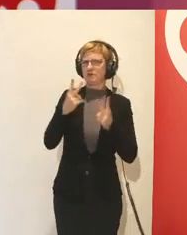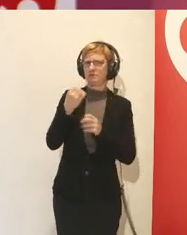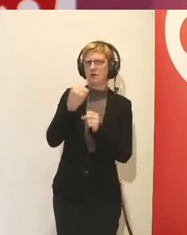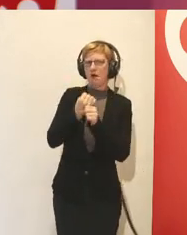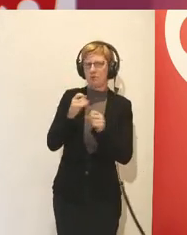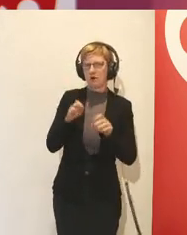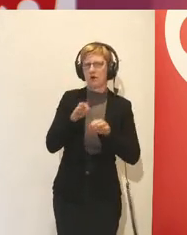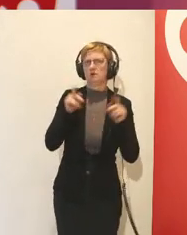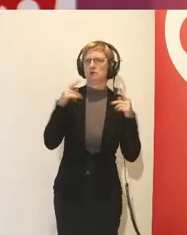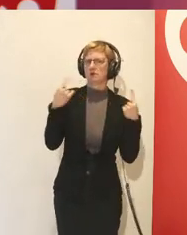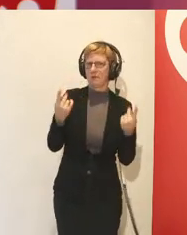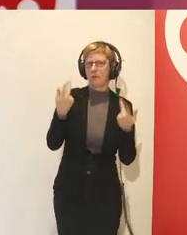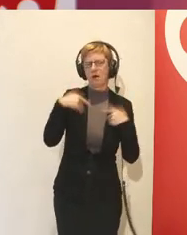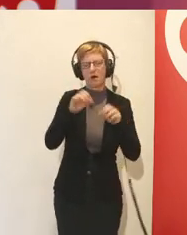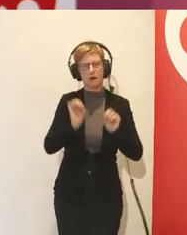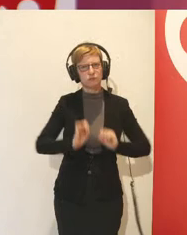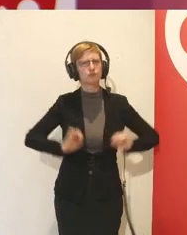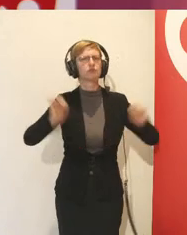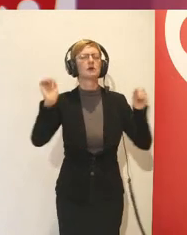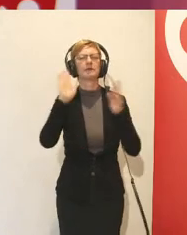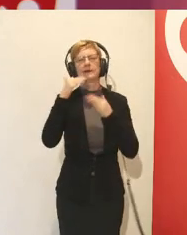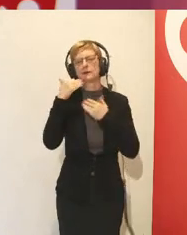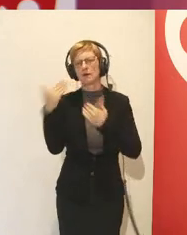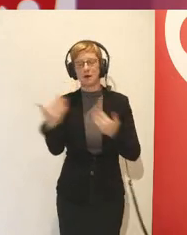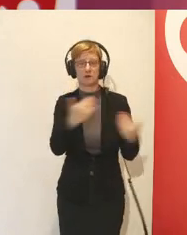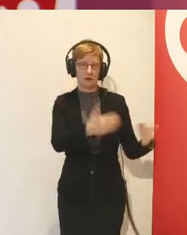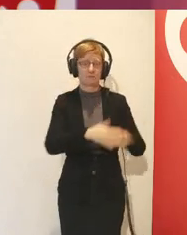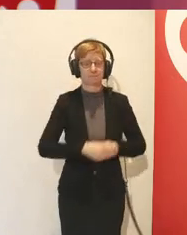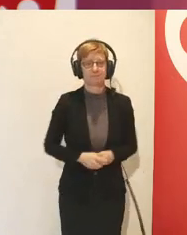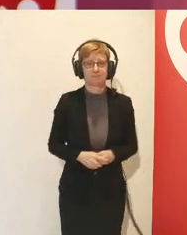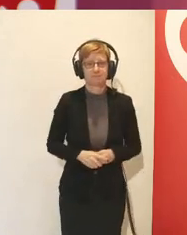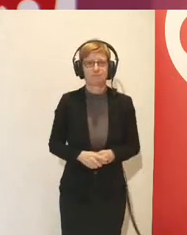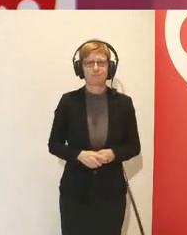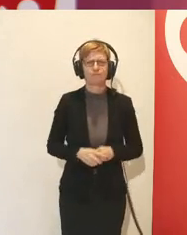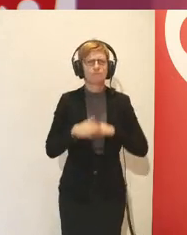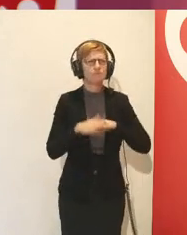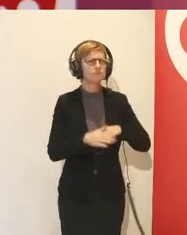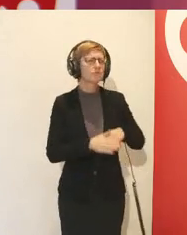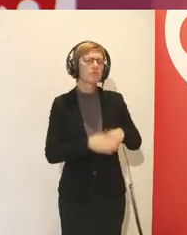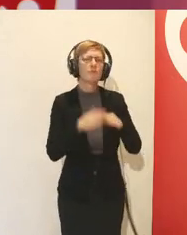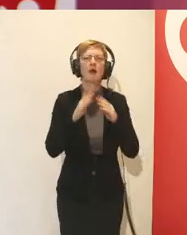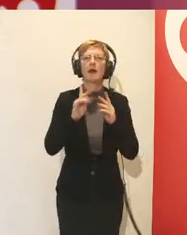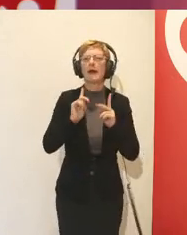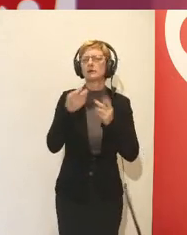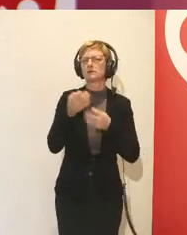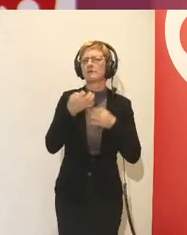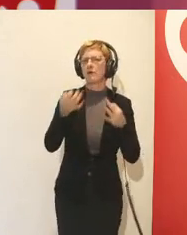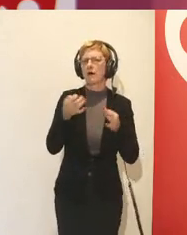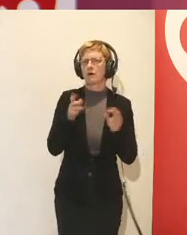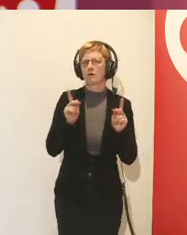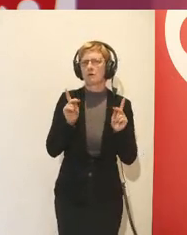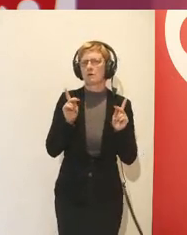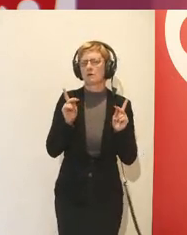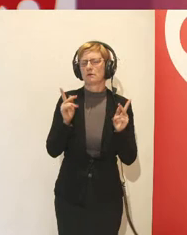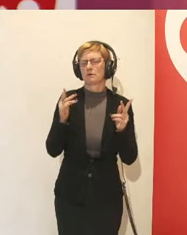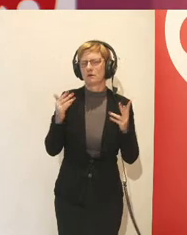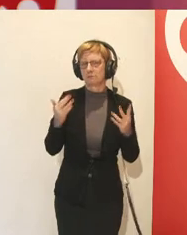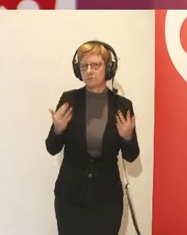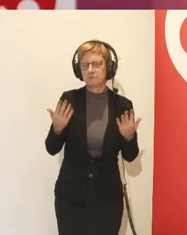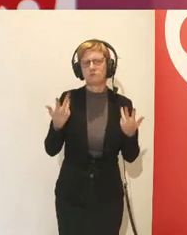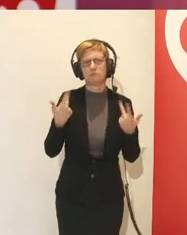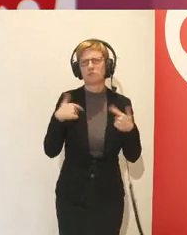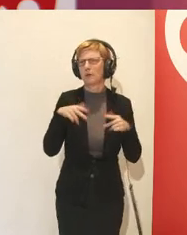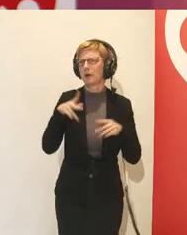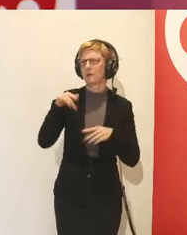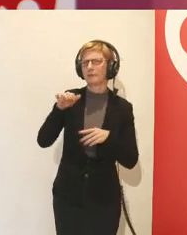ich gerne als vorbemerkung auch vorweg schicken die eingangsfrage die ich an euch beide stellen will und ich fange